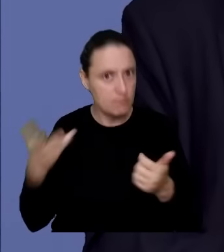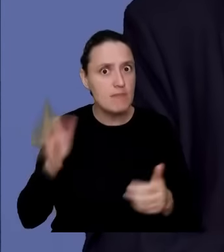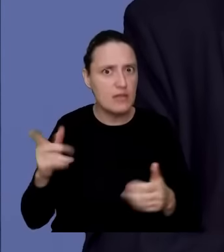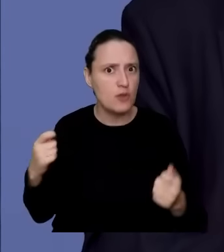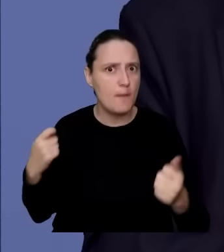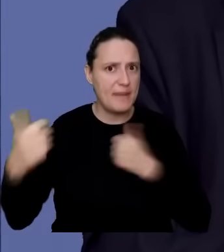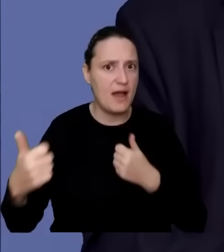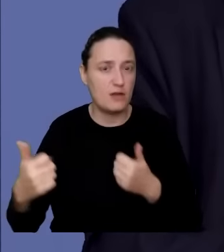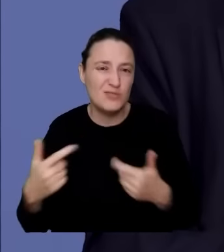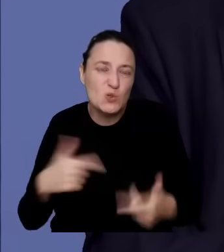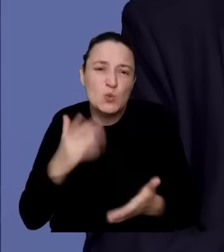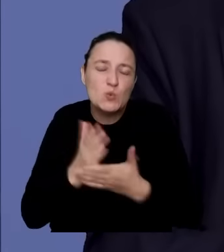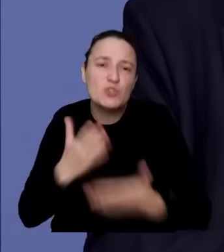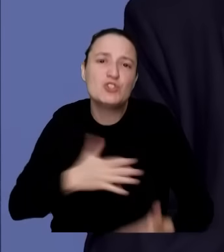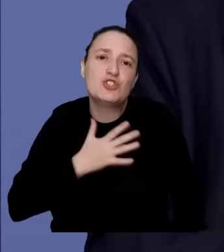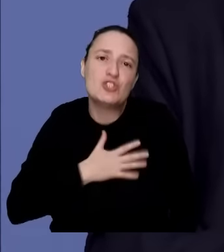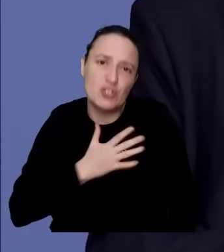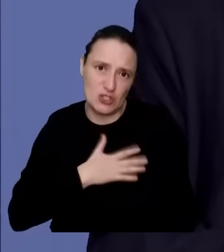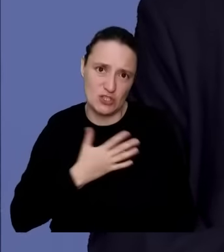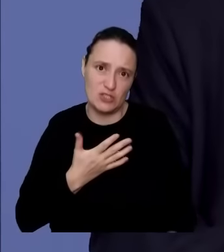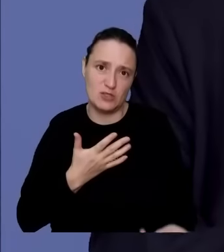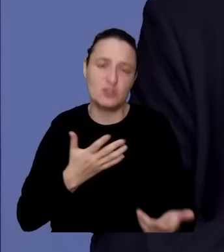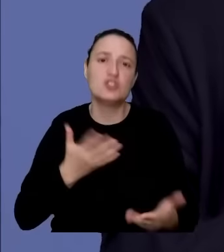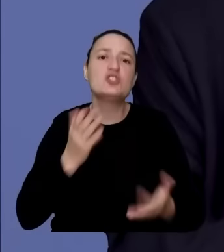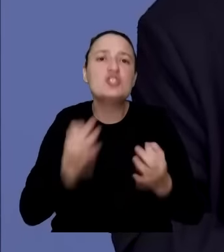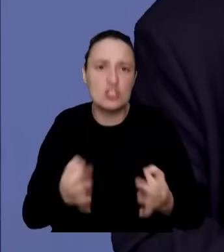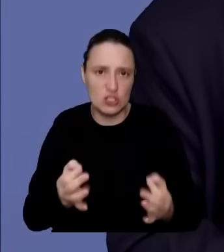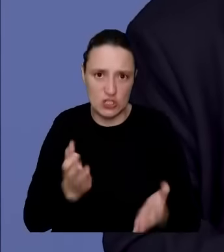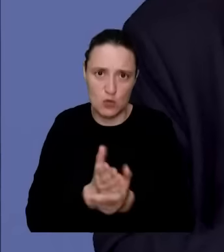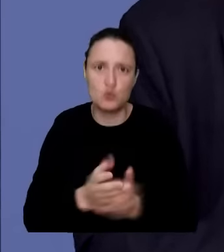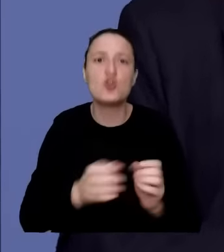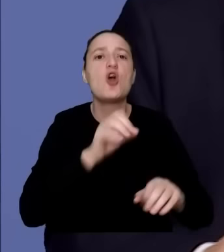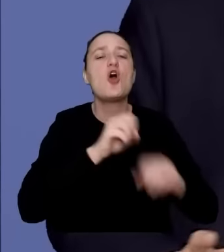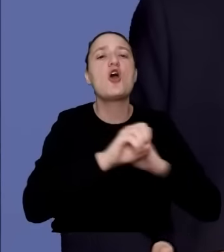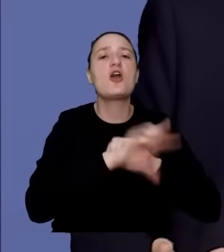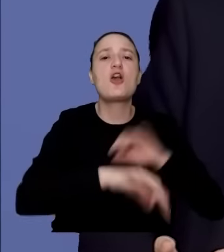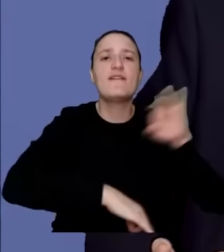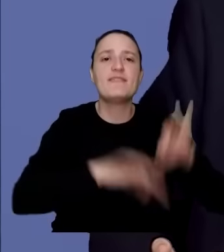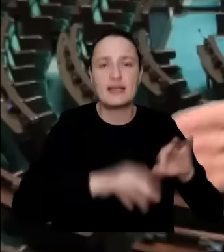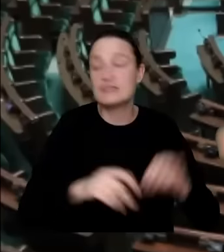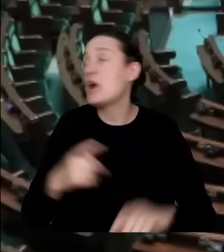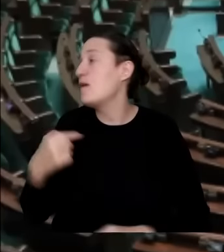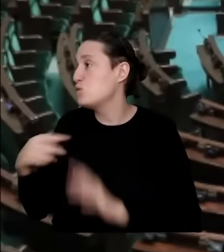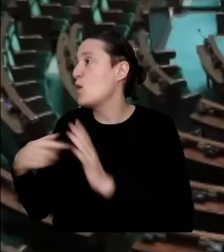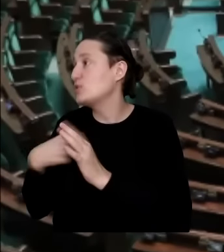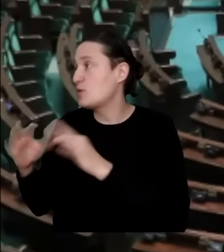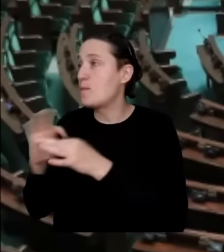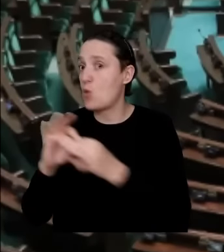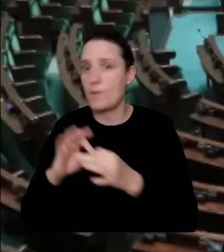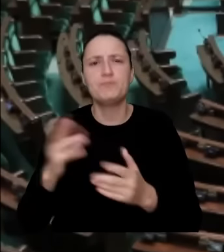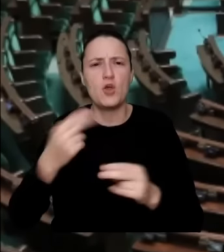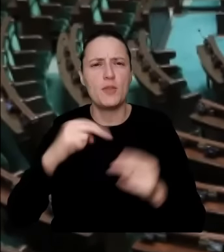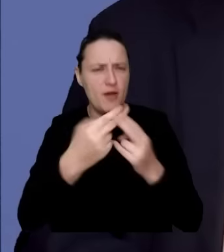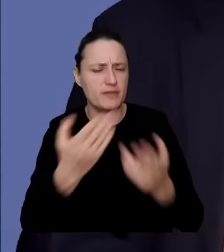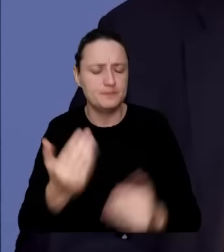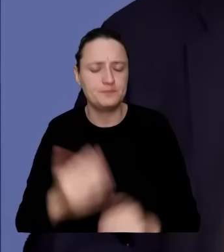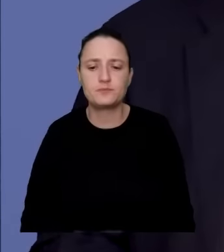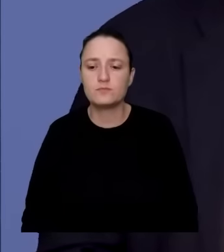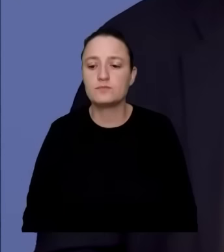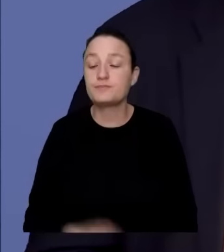duża My już dzisiaj byliśmy na takiej konferencji prasowej dotyczącej odnieś więc ja uważam